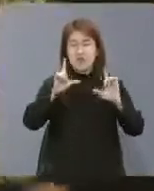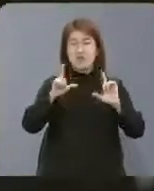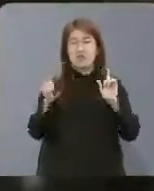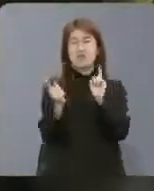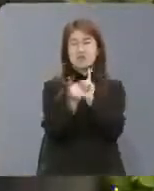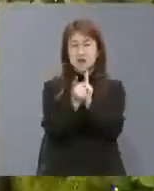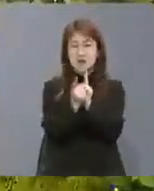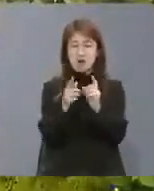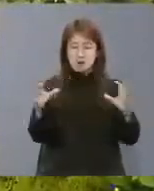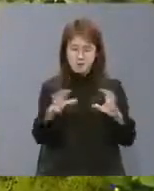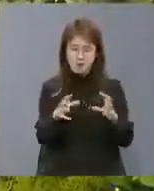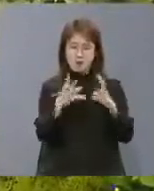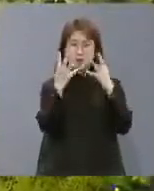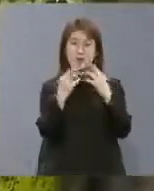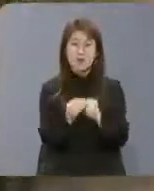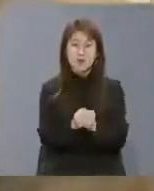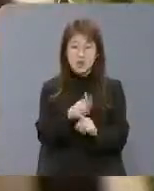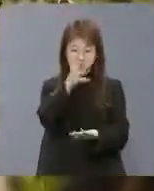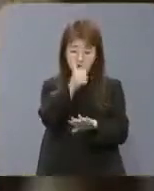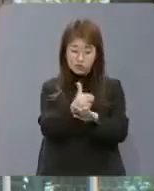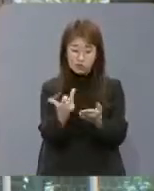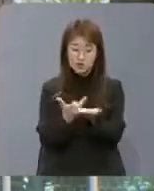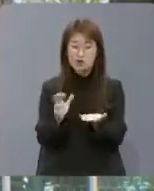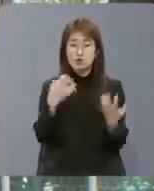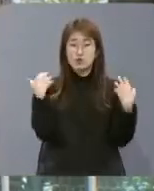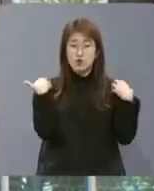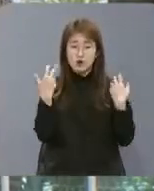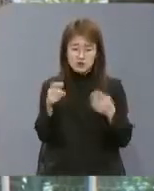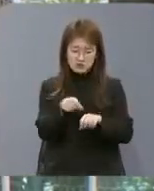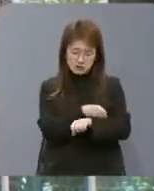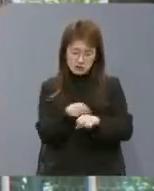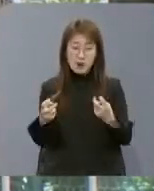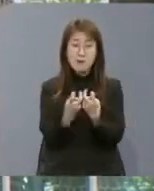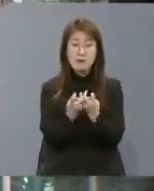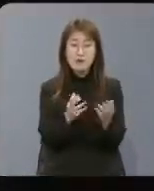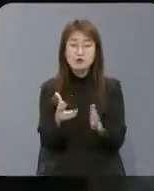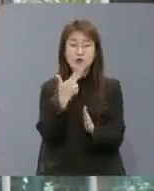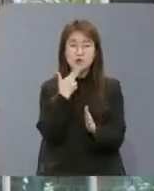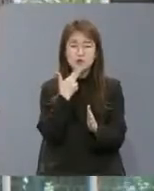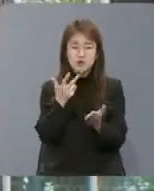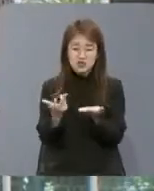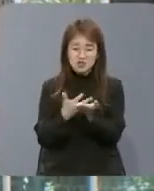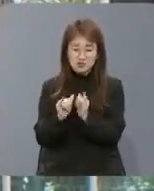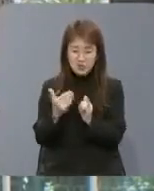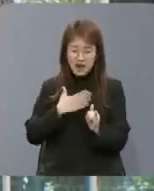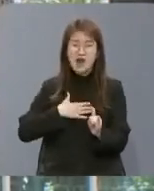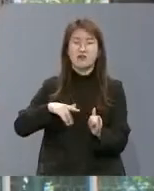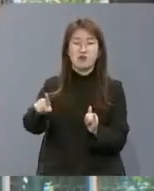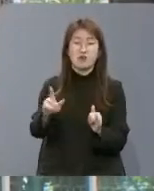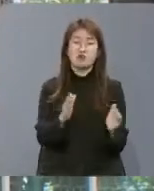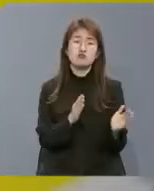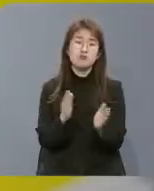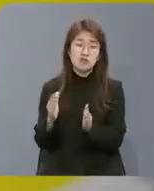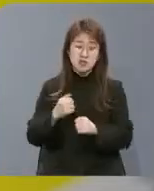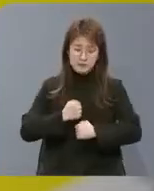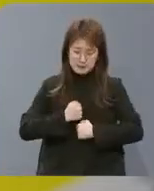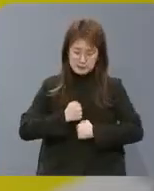요즘. 결국 제주도에 뚜렷한 대책이 없는 상황에 도민들의 자발적인 방역수칙 준수가